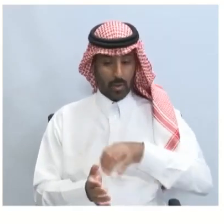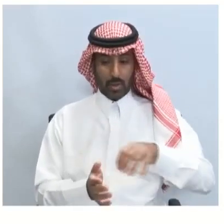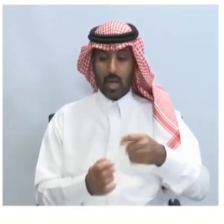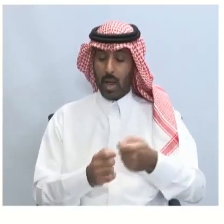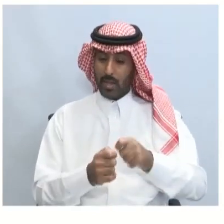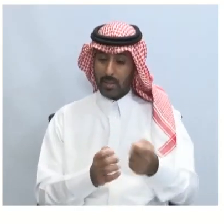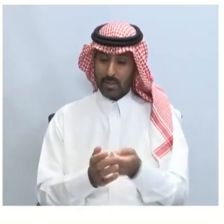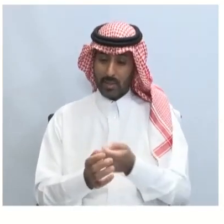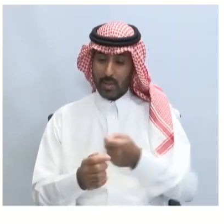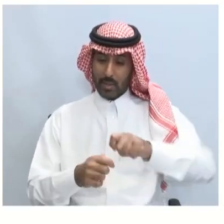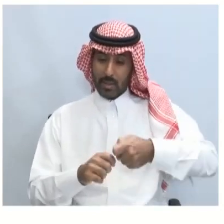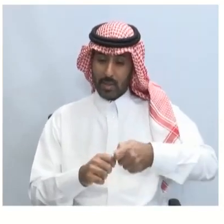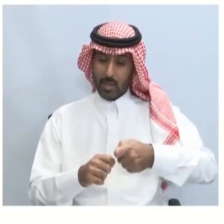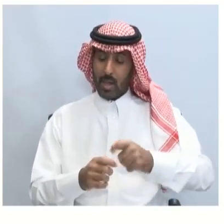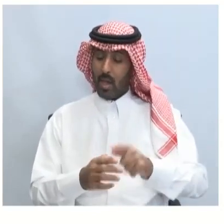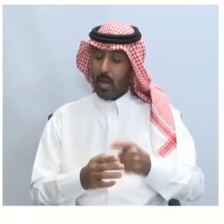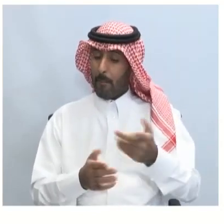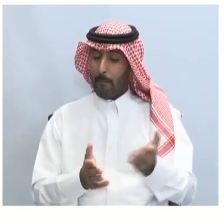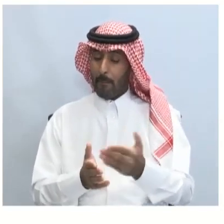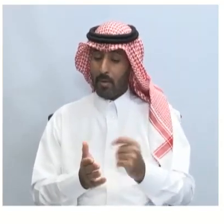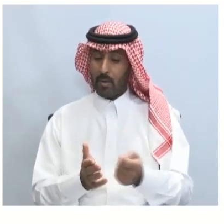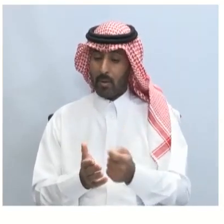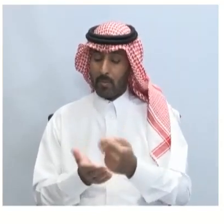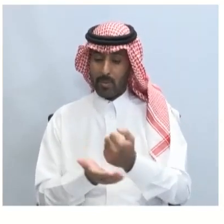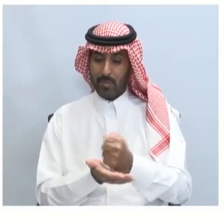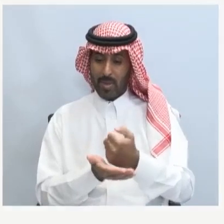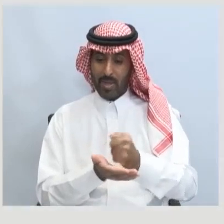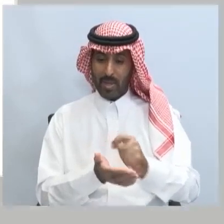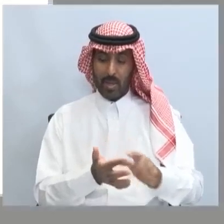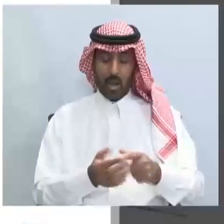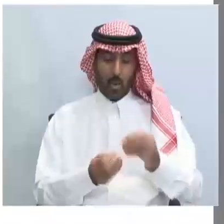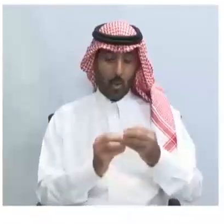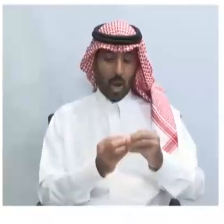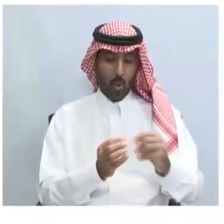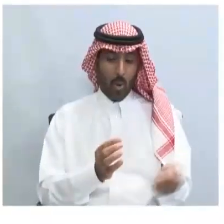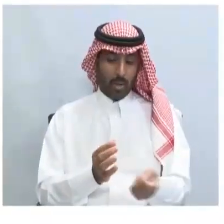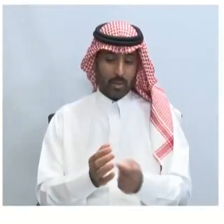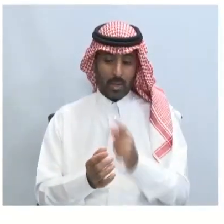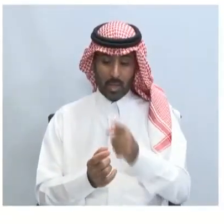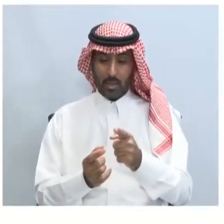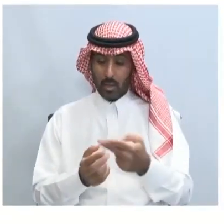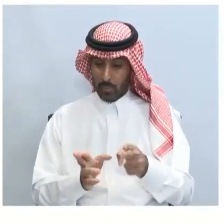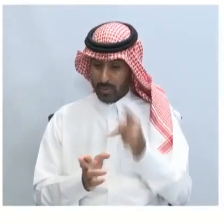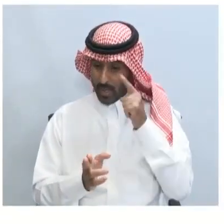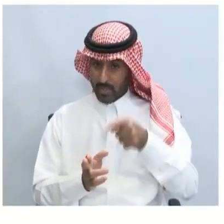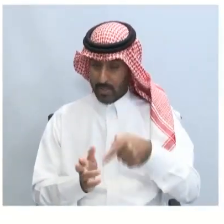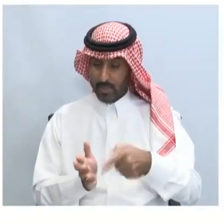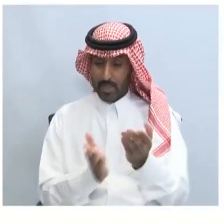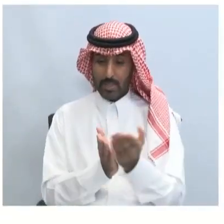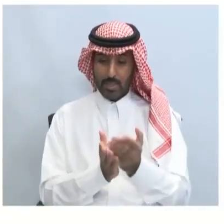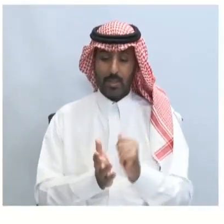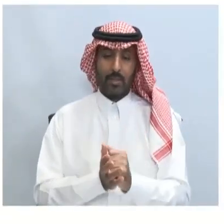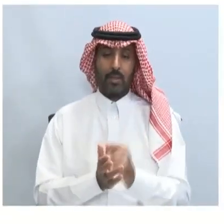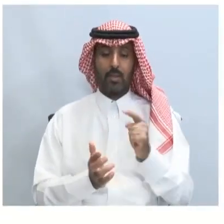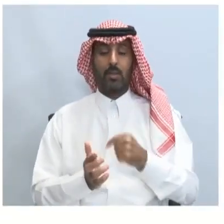قلم الرصاص والبرايه والممحاه والالوان وغير ذلك حتى اكون على اهبه الاستعداد ودرس اليوم